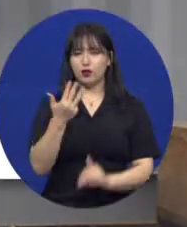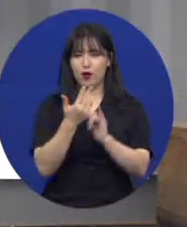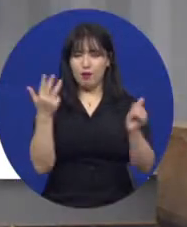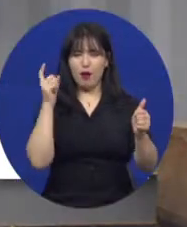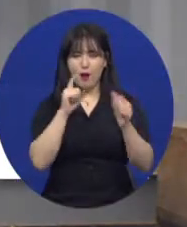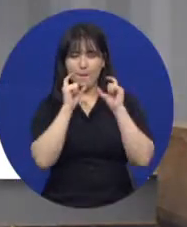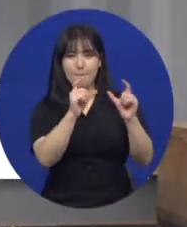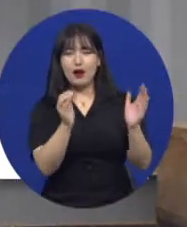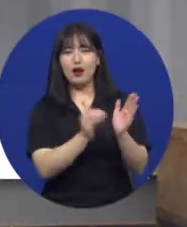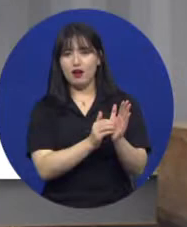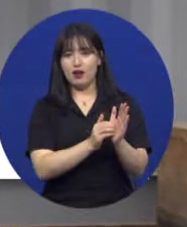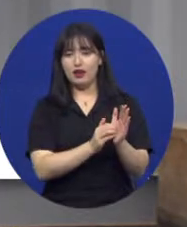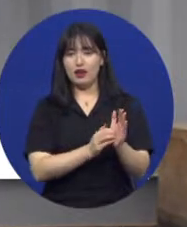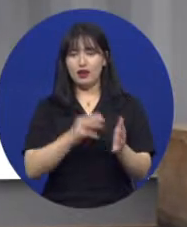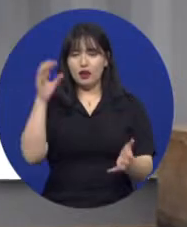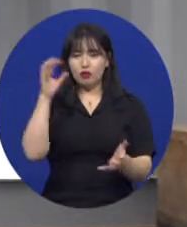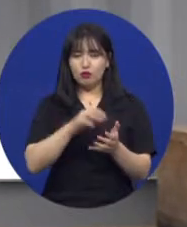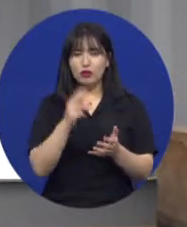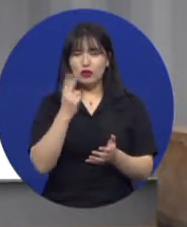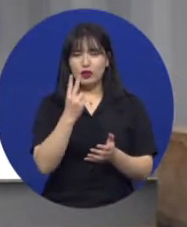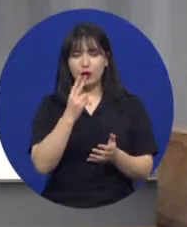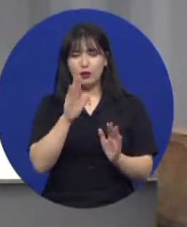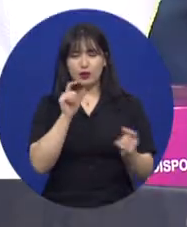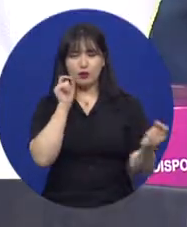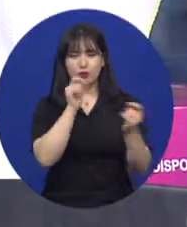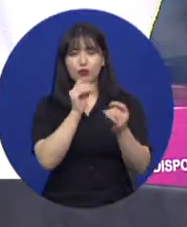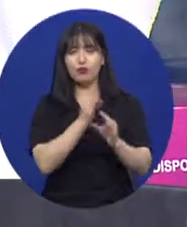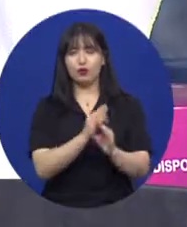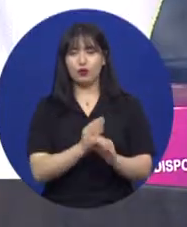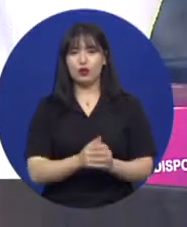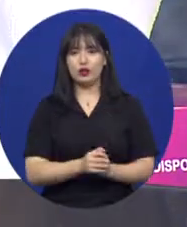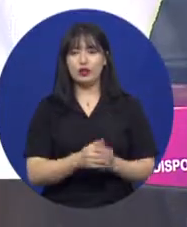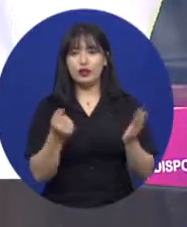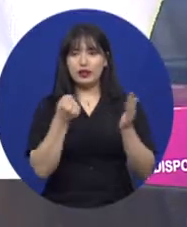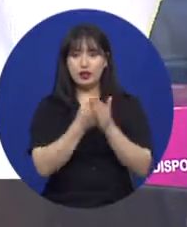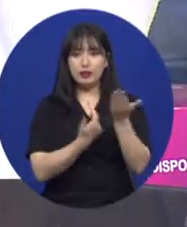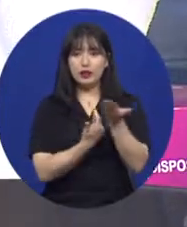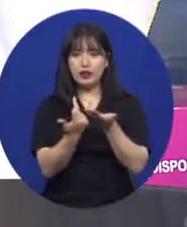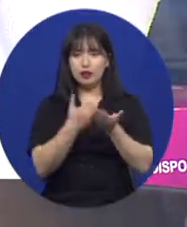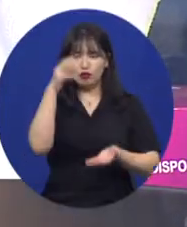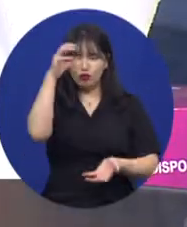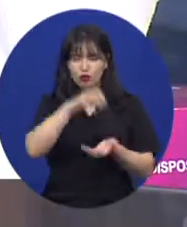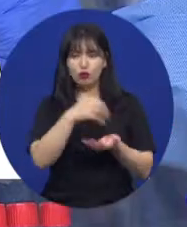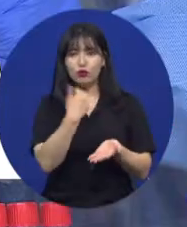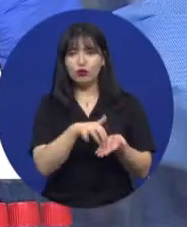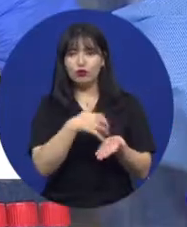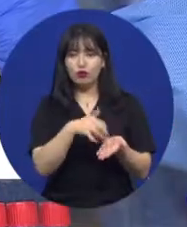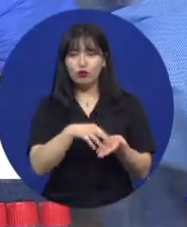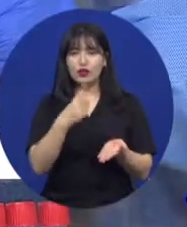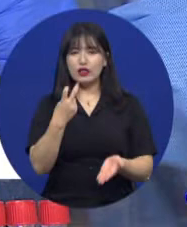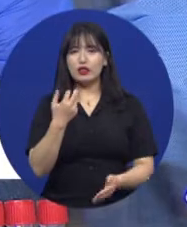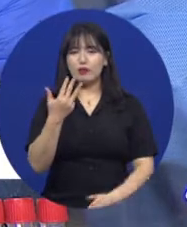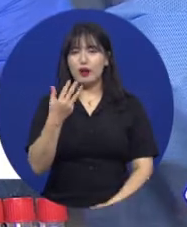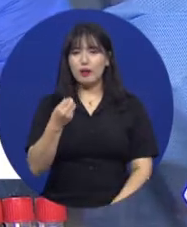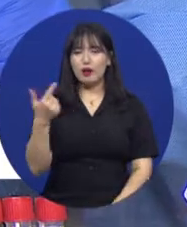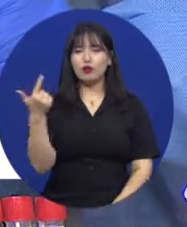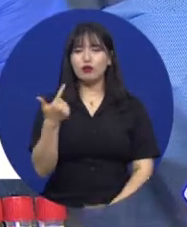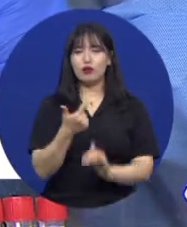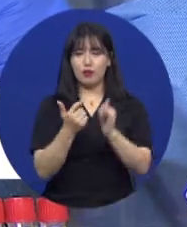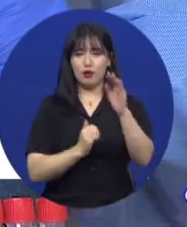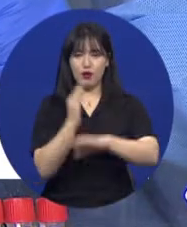확진 판정을 받아 2천 명에 육박해 씁니다 이에 따라 제 주력 누적 확진 자 수는 28만 6천 명을